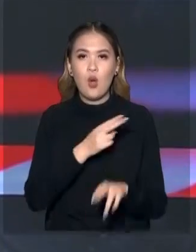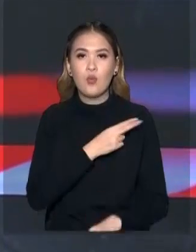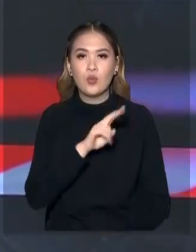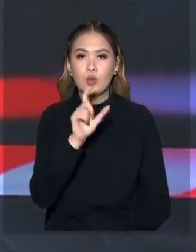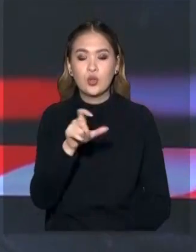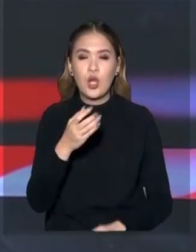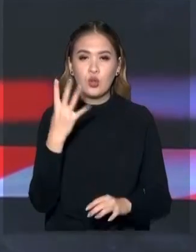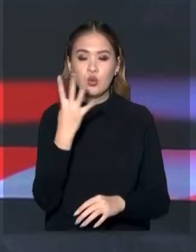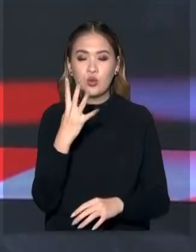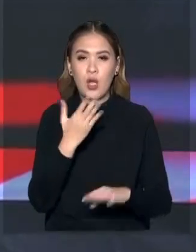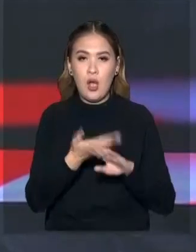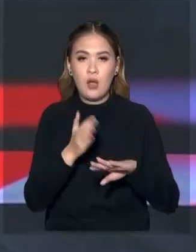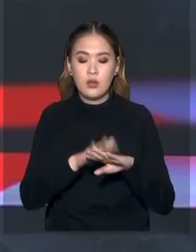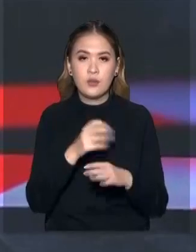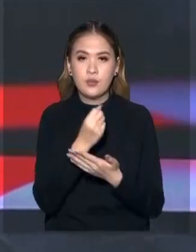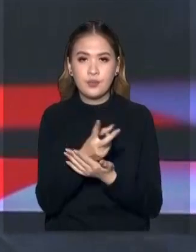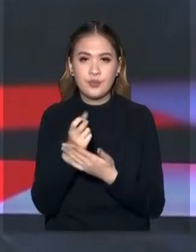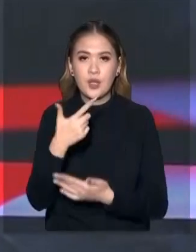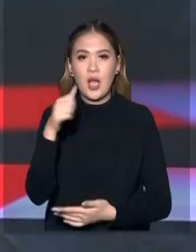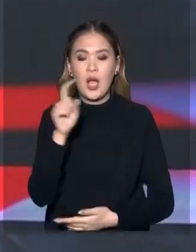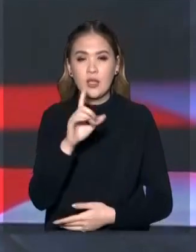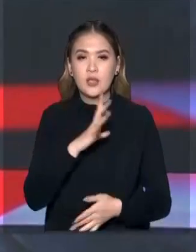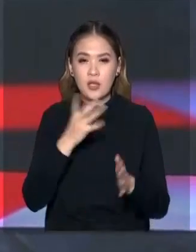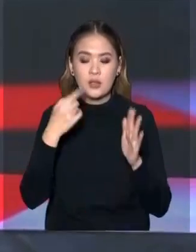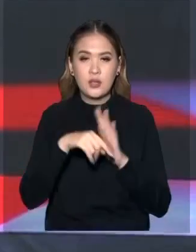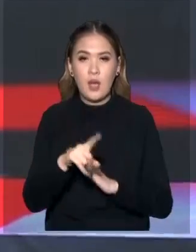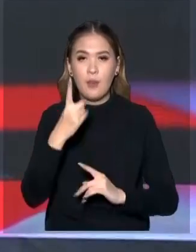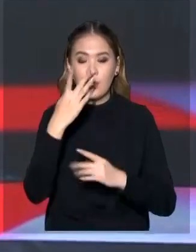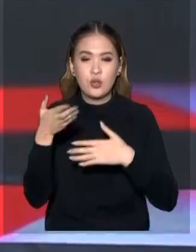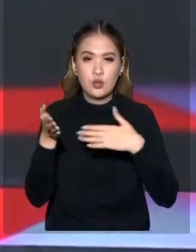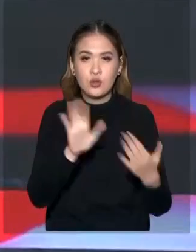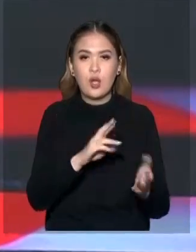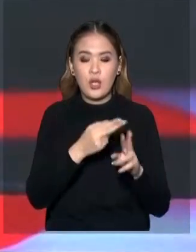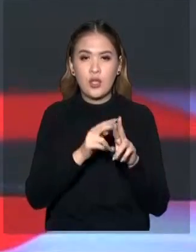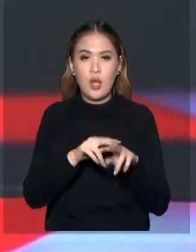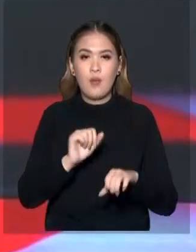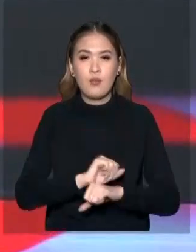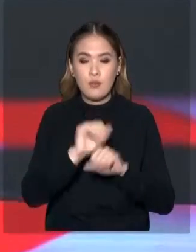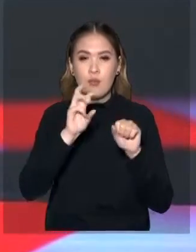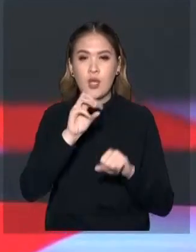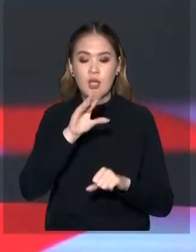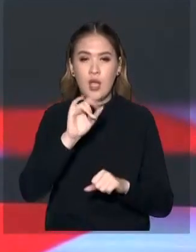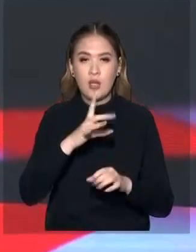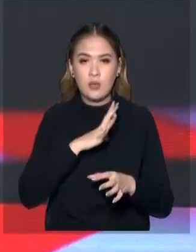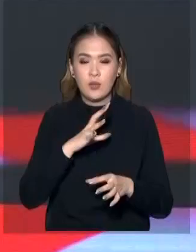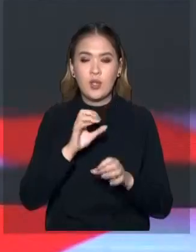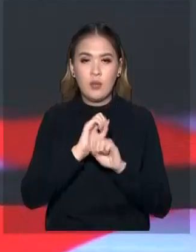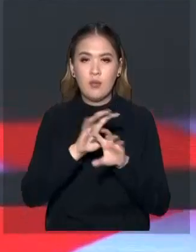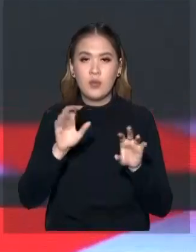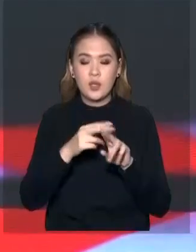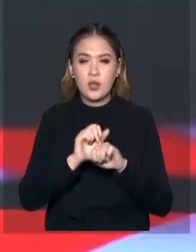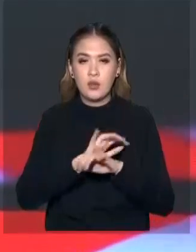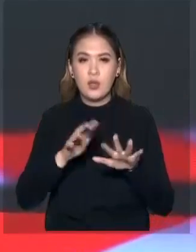ауыр жарақат алды. Мамандар газды дренаждау скважинасын бұрғылау кезінде дүмпу болып, метан тараған деп отыр. Апатқа осы себеп